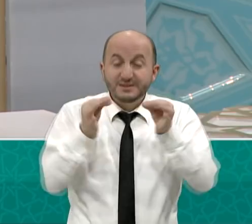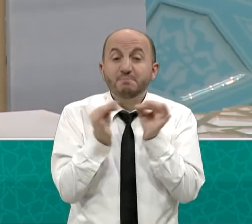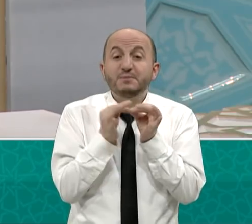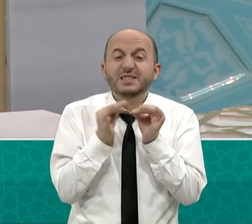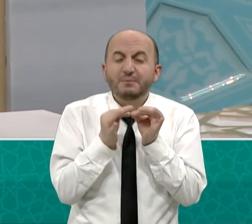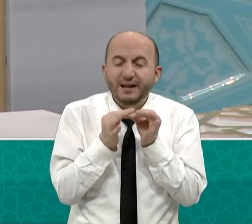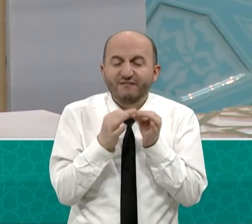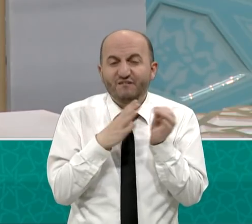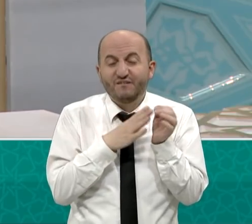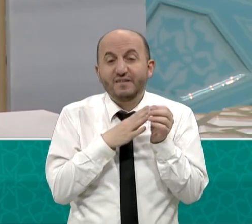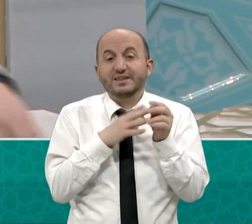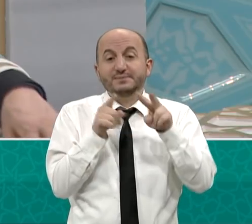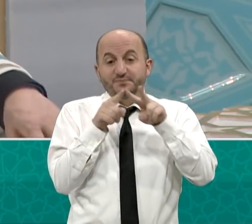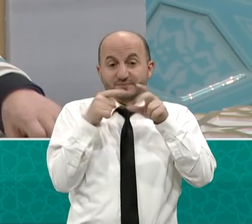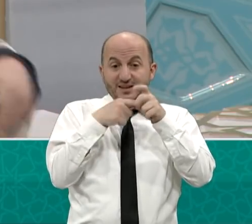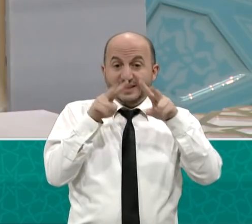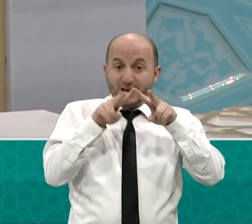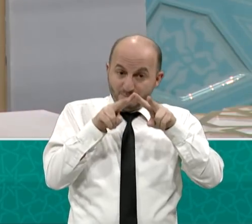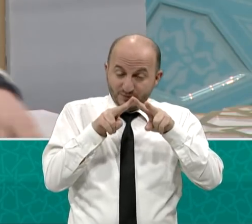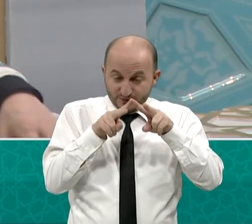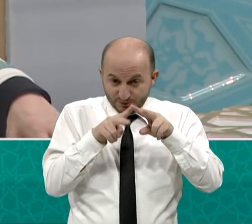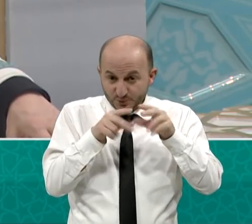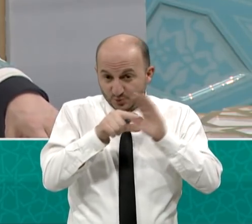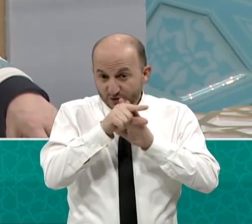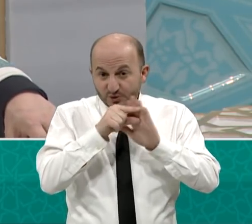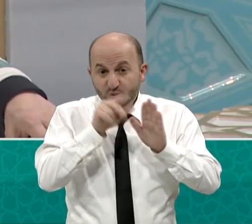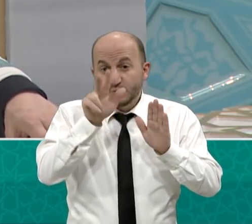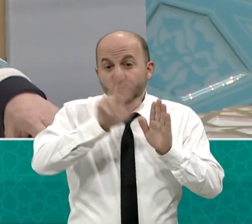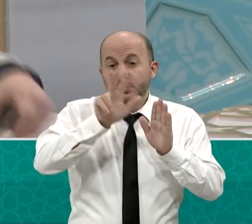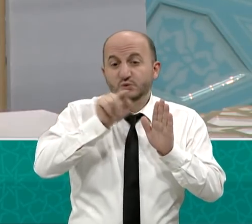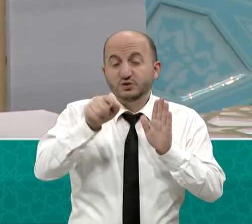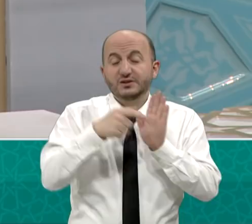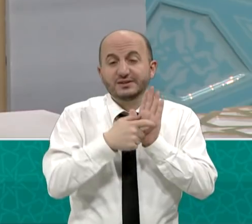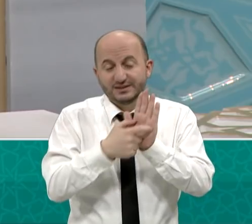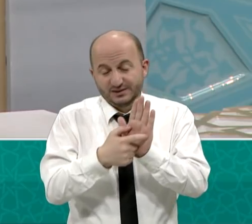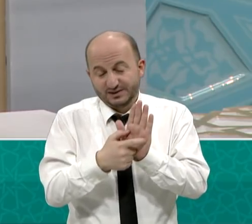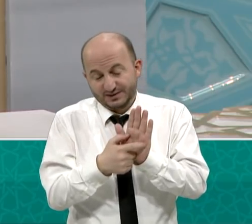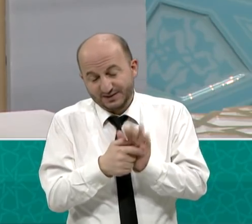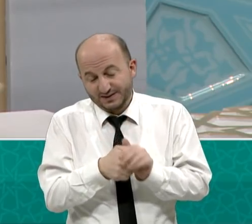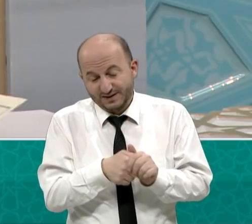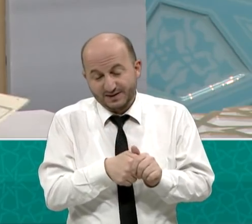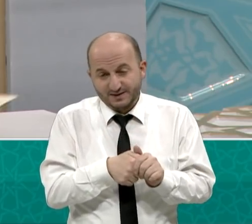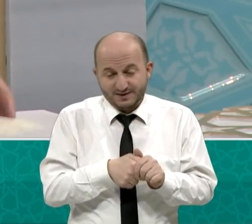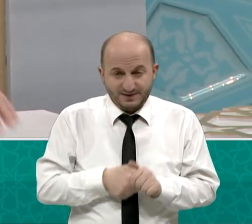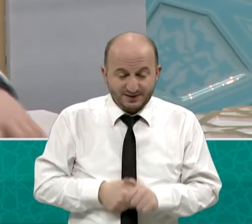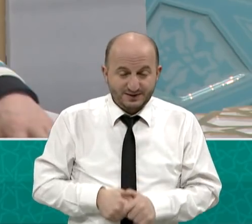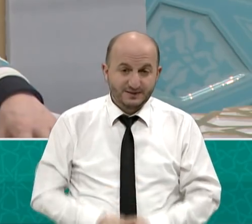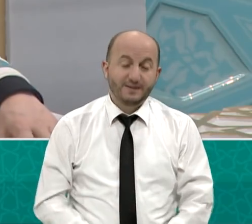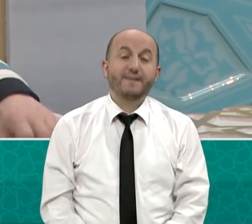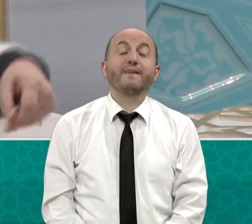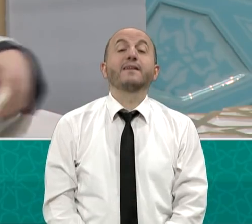Neml suresinin 30. ayetini de dikkate alırsak, İnnehu min Süleyman ve innehu